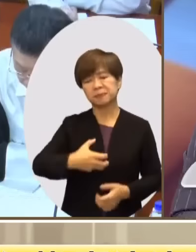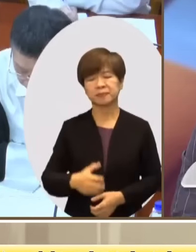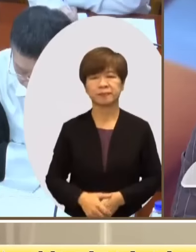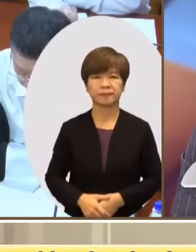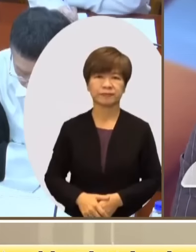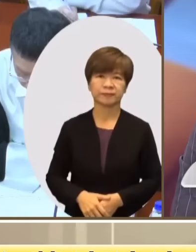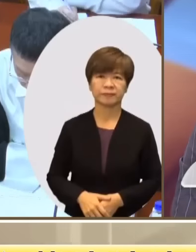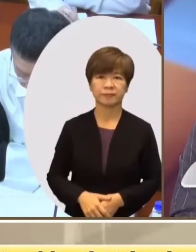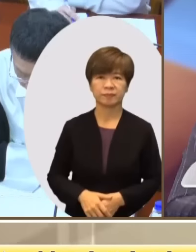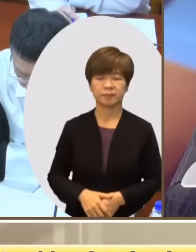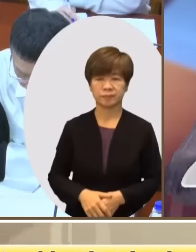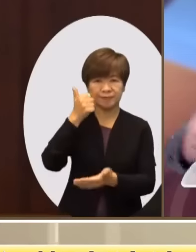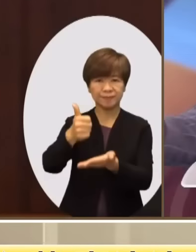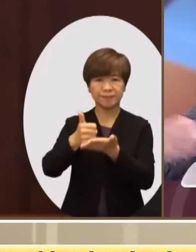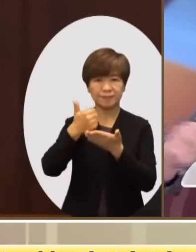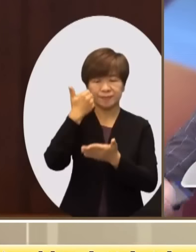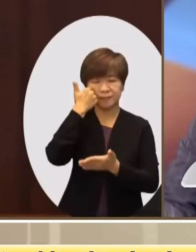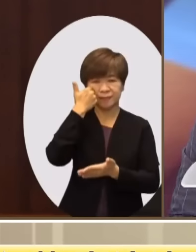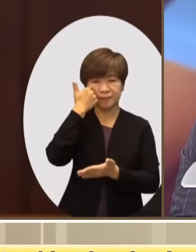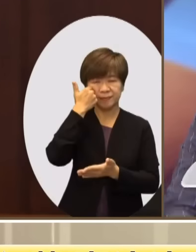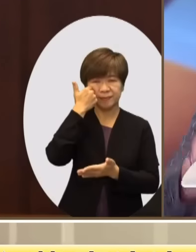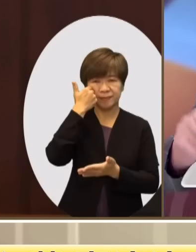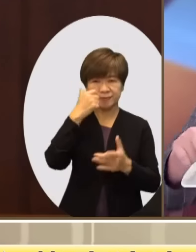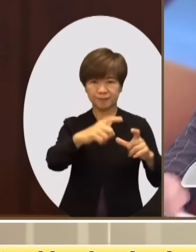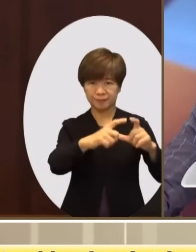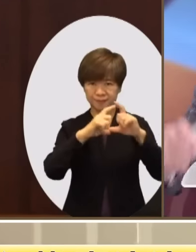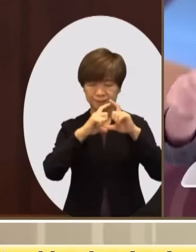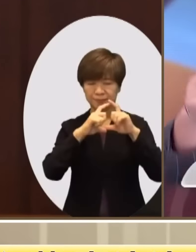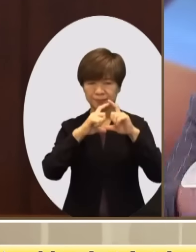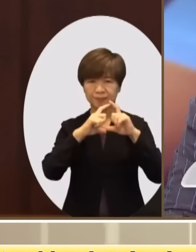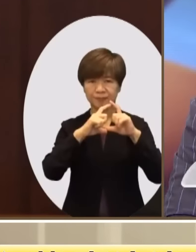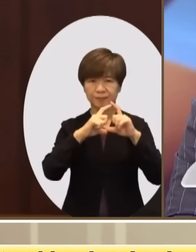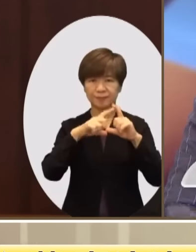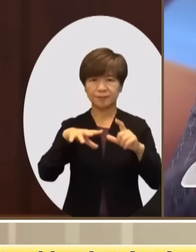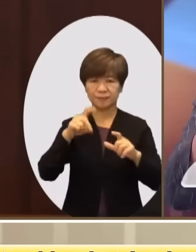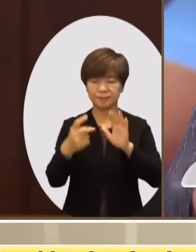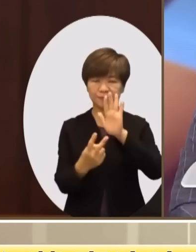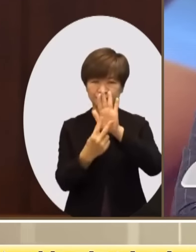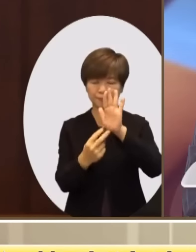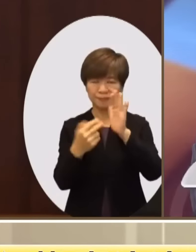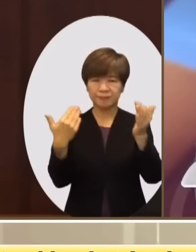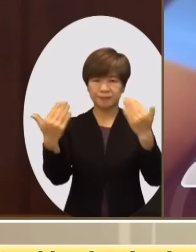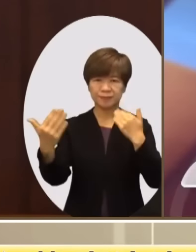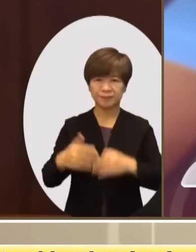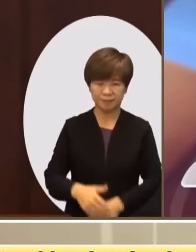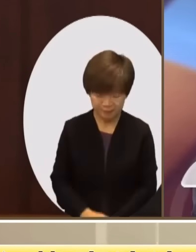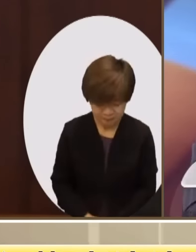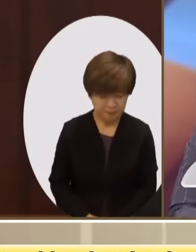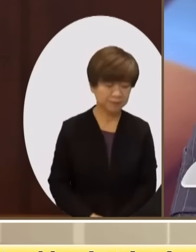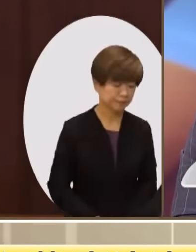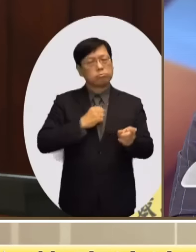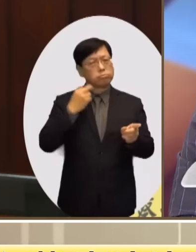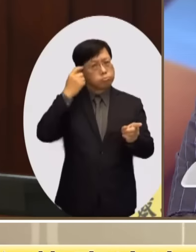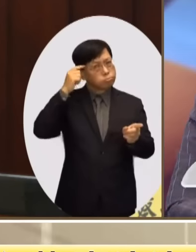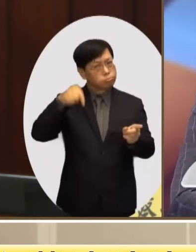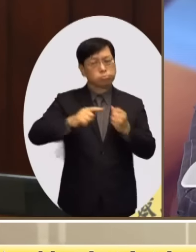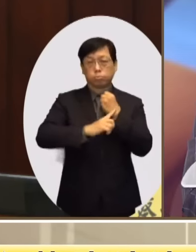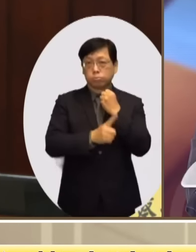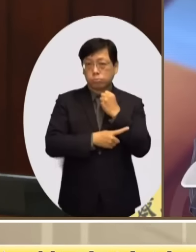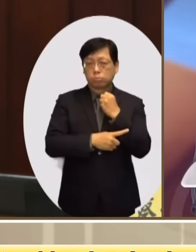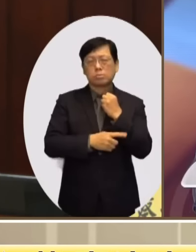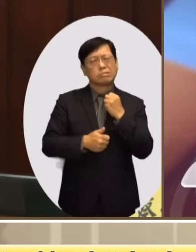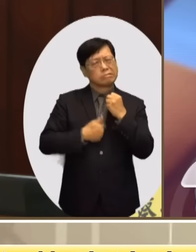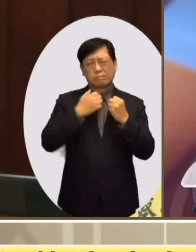据这个基本原则下，然后你们应该要怎么分工哦？我这一次的修法绝对没有关系，不然就说哦，根据宪法第几